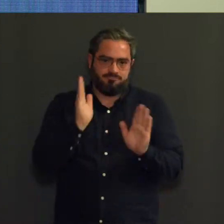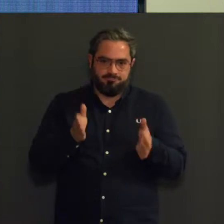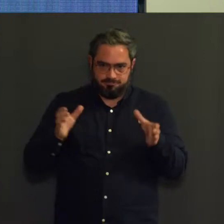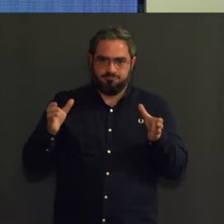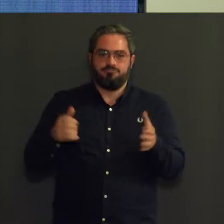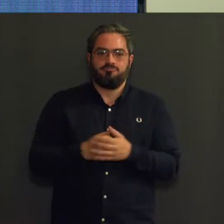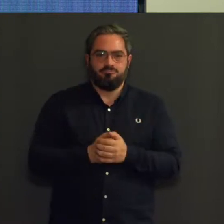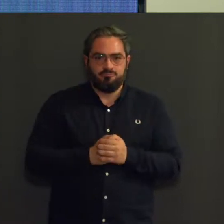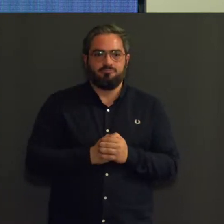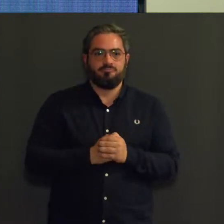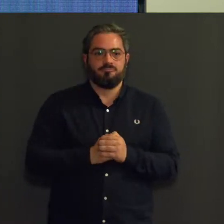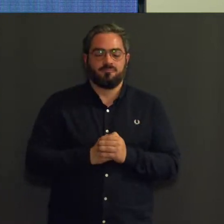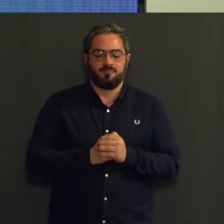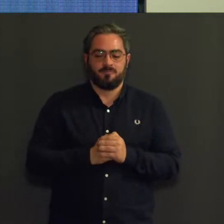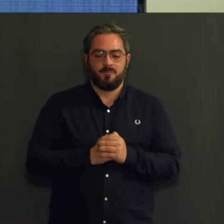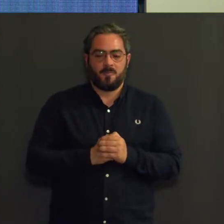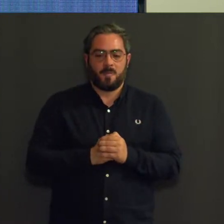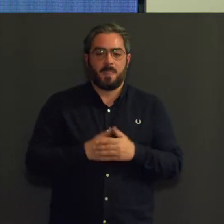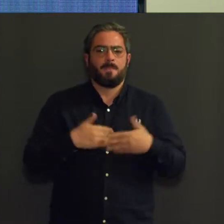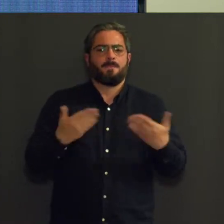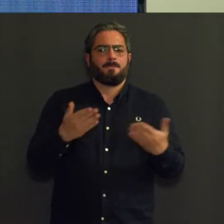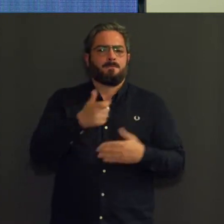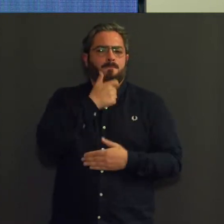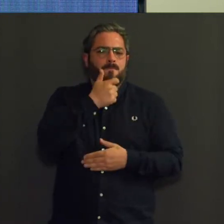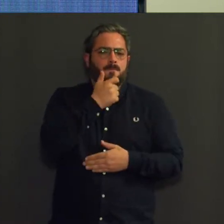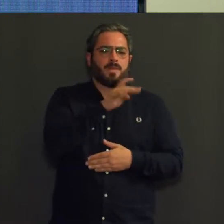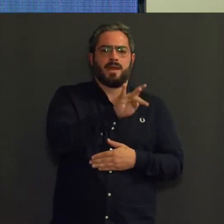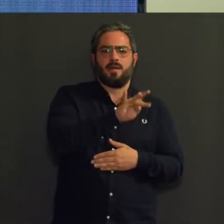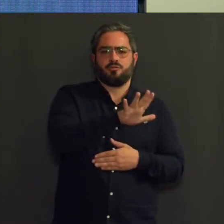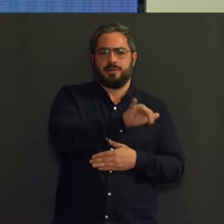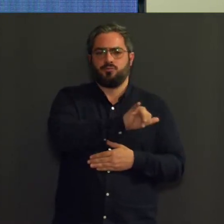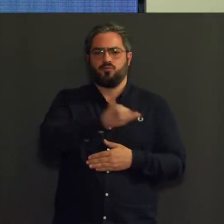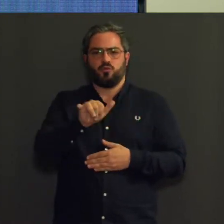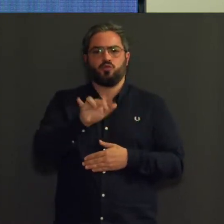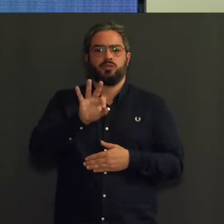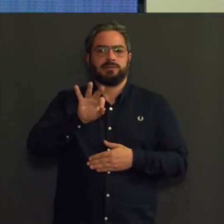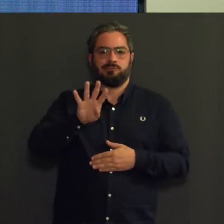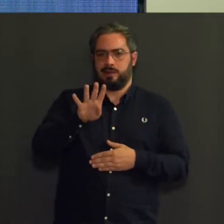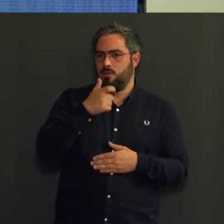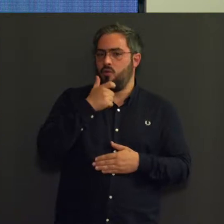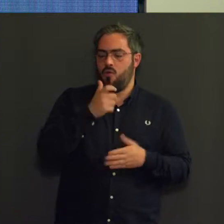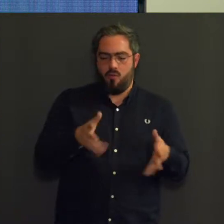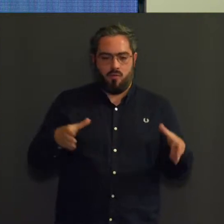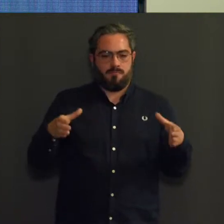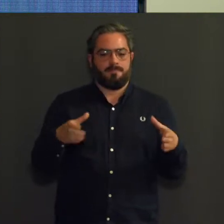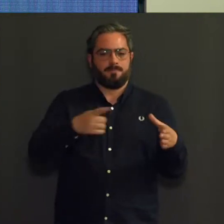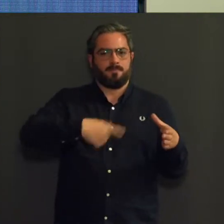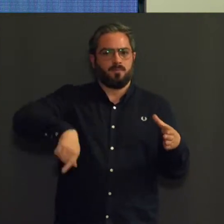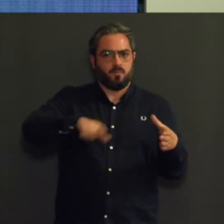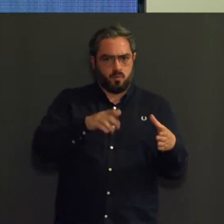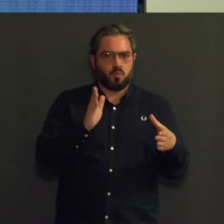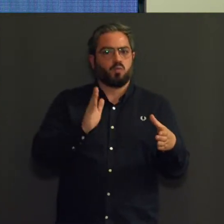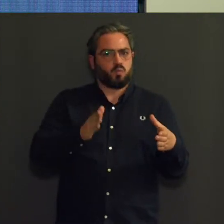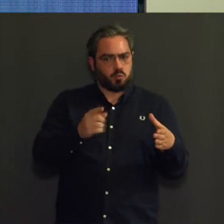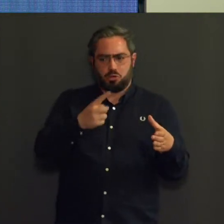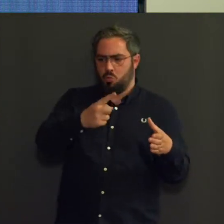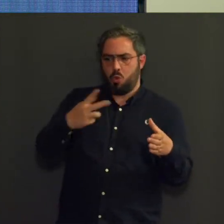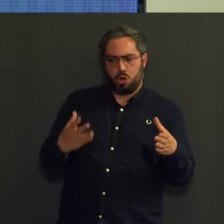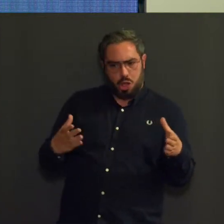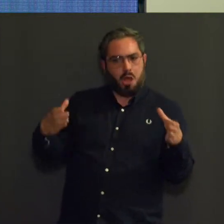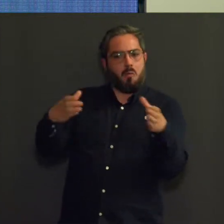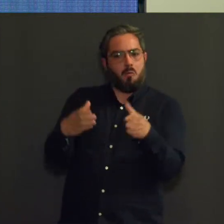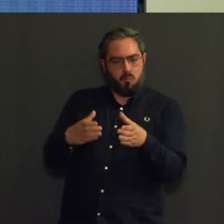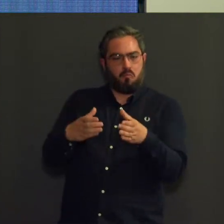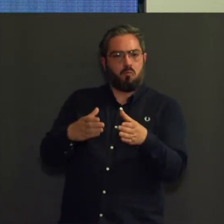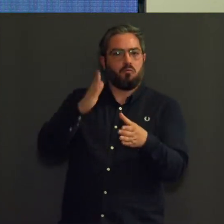de vaccin. Pour les 45 à 54 ans qui commencent à être vaccinés, nous sommes déjà à un gros tiers, à